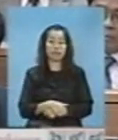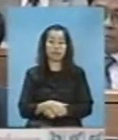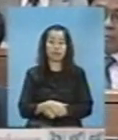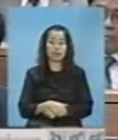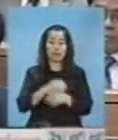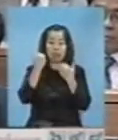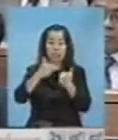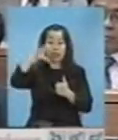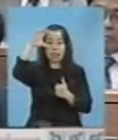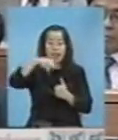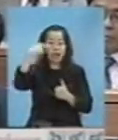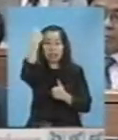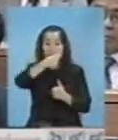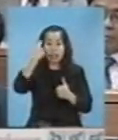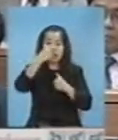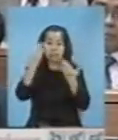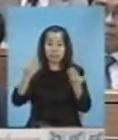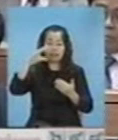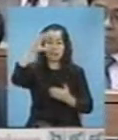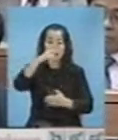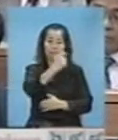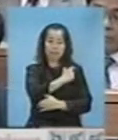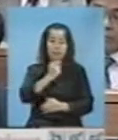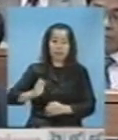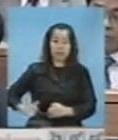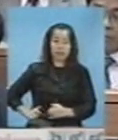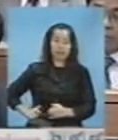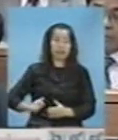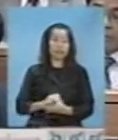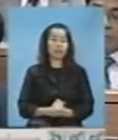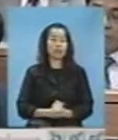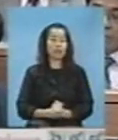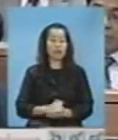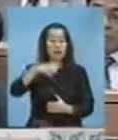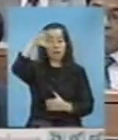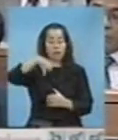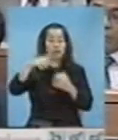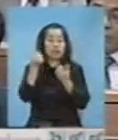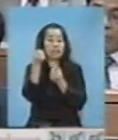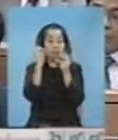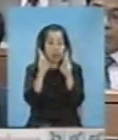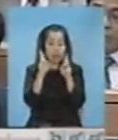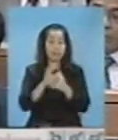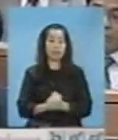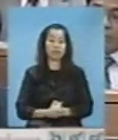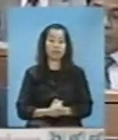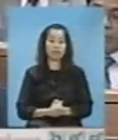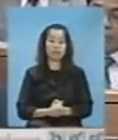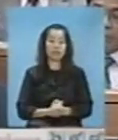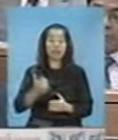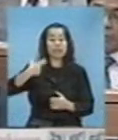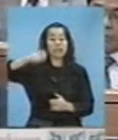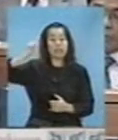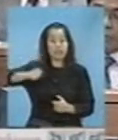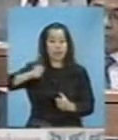สถาบันหลักที่ว่าคือสถาบันพระมหากษัตริย์องค์กรอิสระอาจจะรวมไปถึงศาล